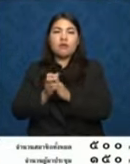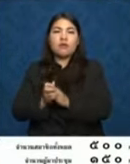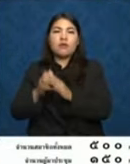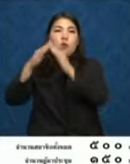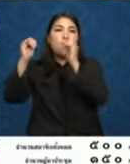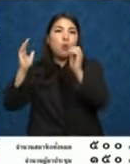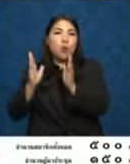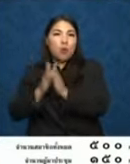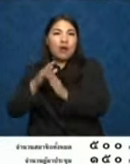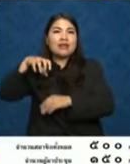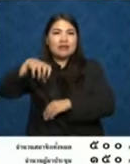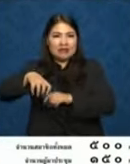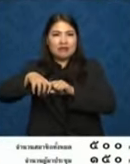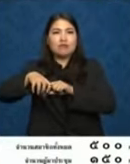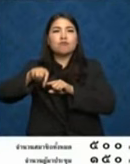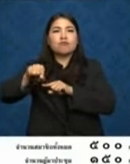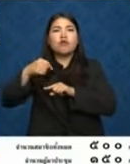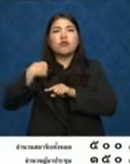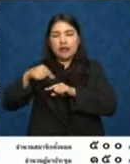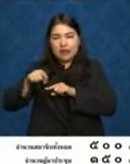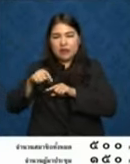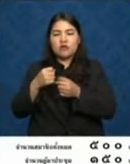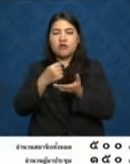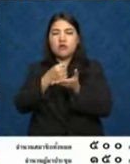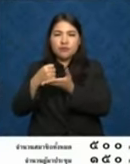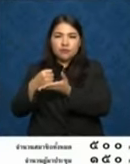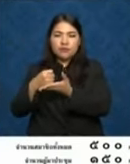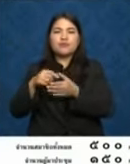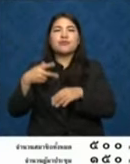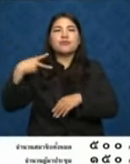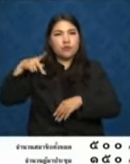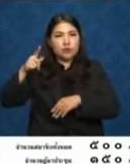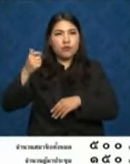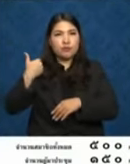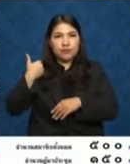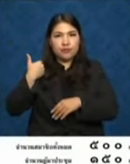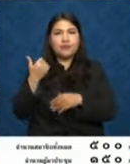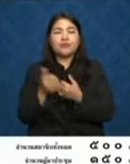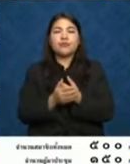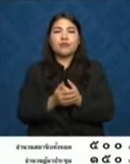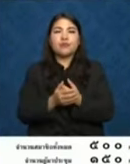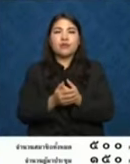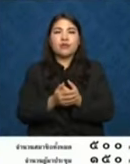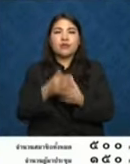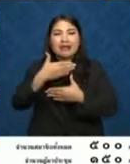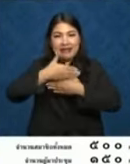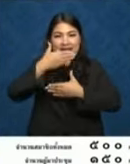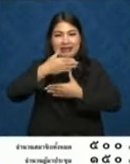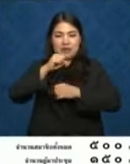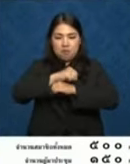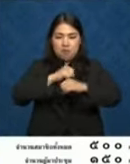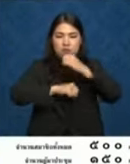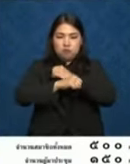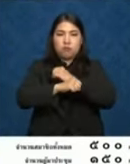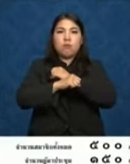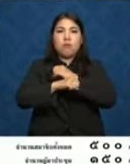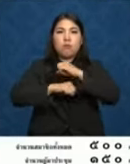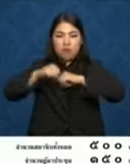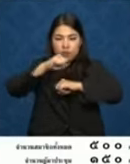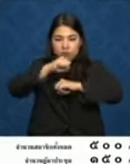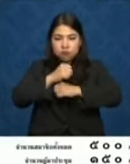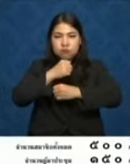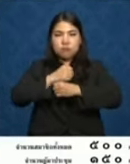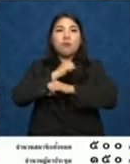บริเวณวัดก็จะได้รับประโยชน์ด้วยการก่อสร้างเขื่อนป้องกันน้ำท่วมของวัดโบสถ์ล่างจะทำให้สามารถสร้างจุ